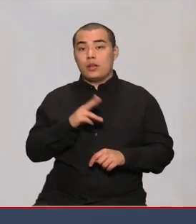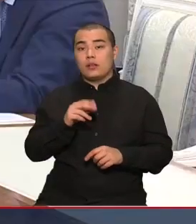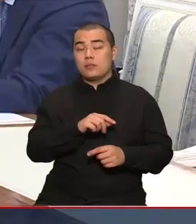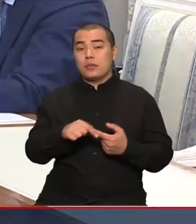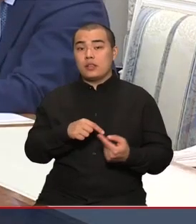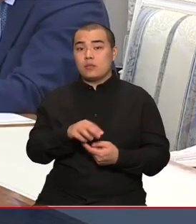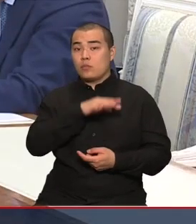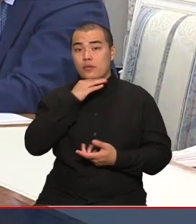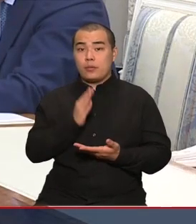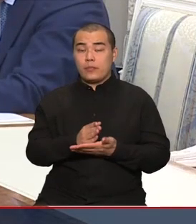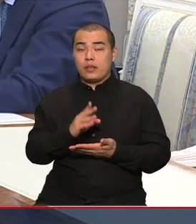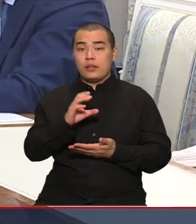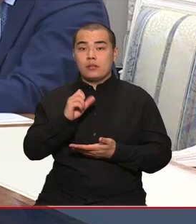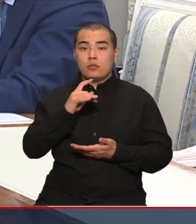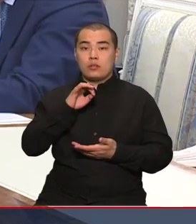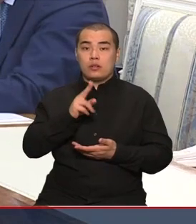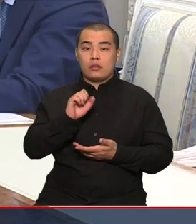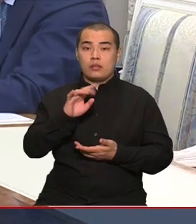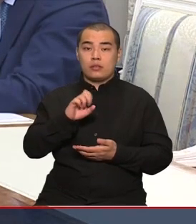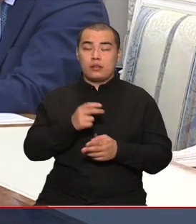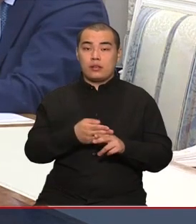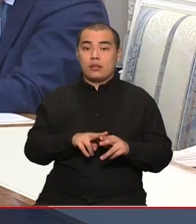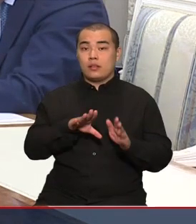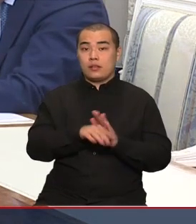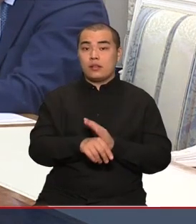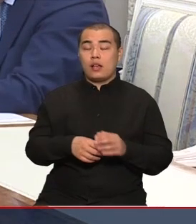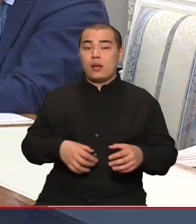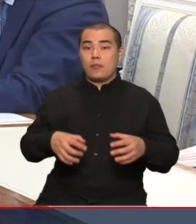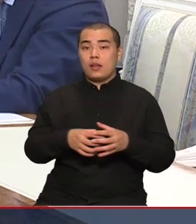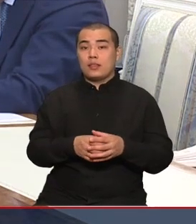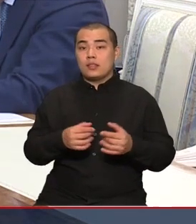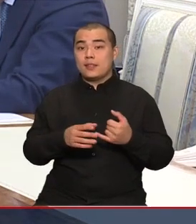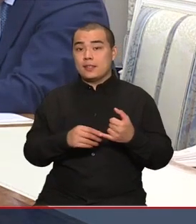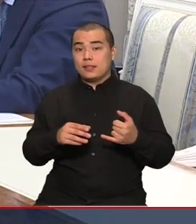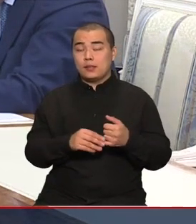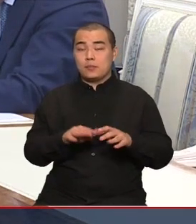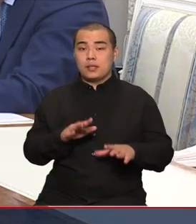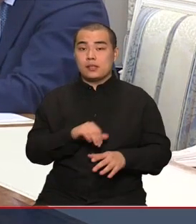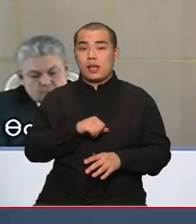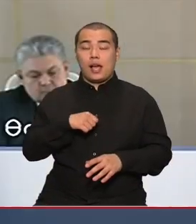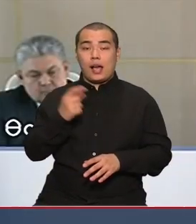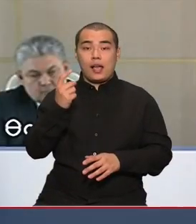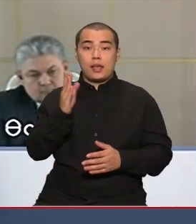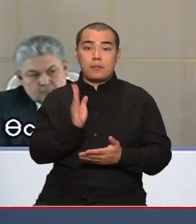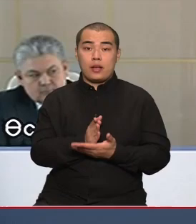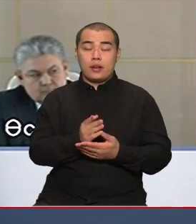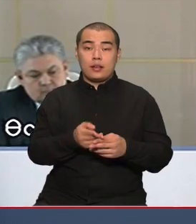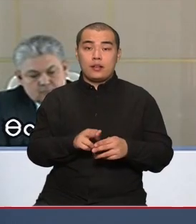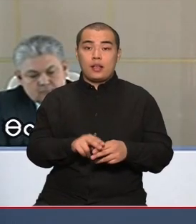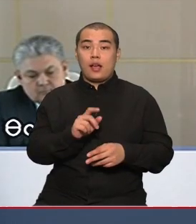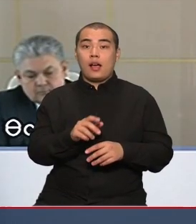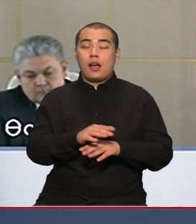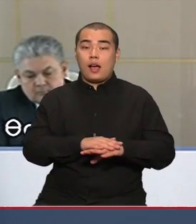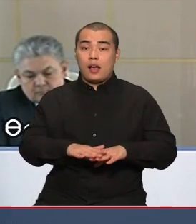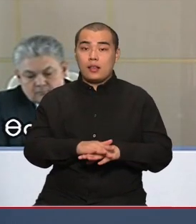көп. Самұрық-Қазына қорына қарасты компаниялар, жер қойнауын игерушілер бар. Олар халыққа